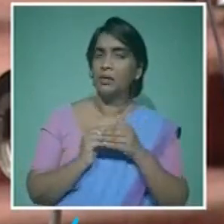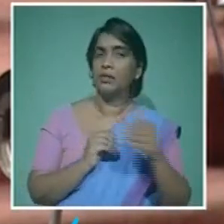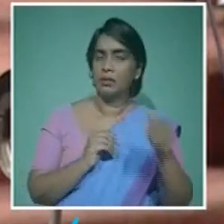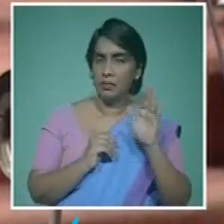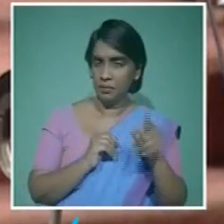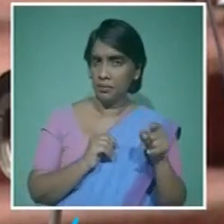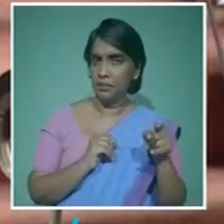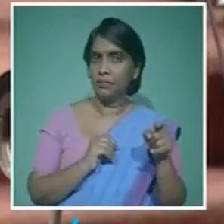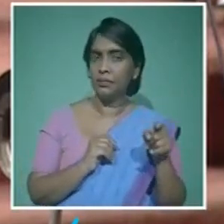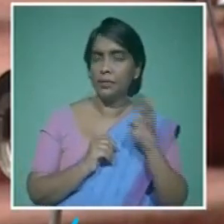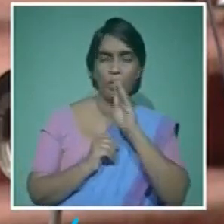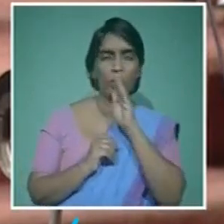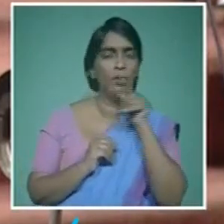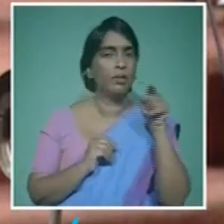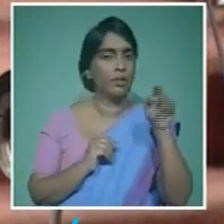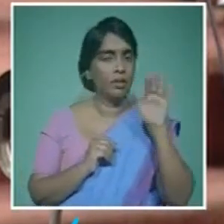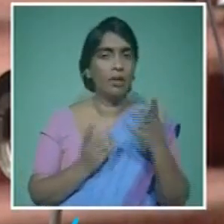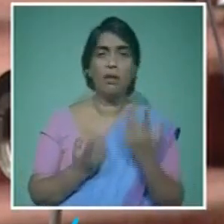மிக